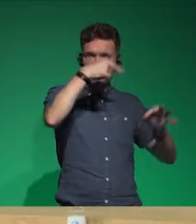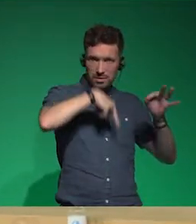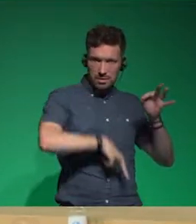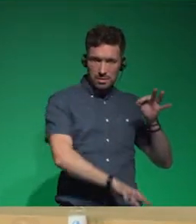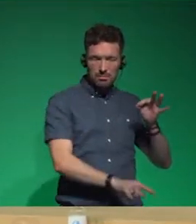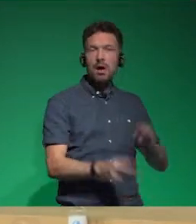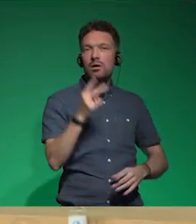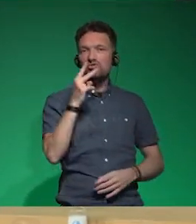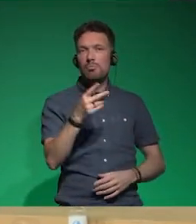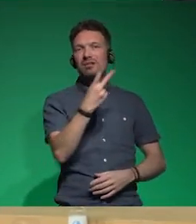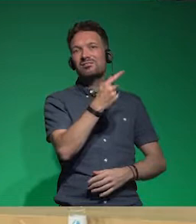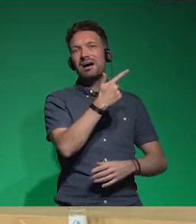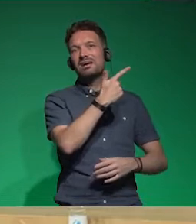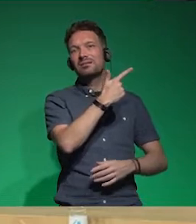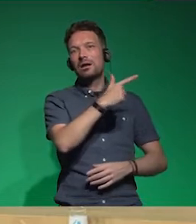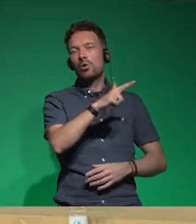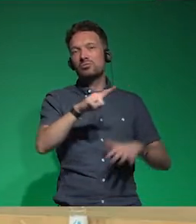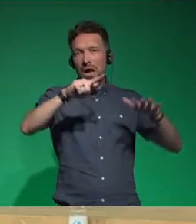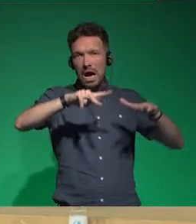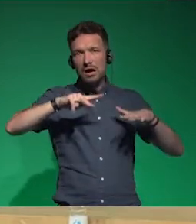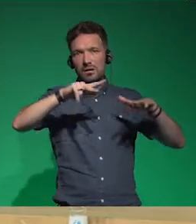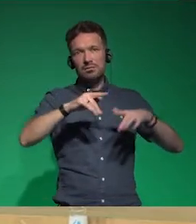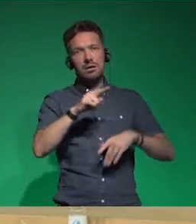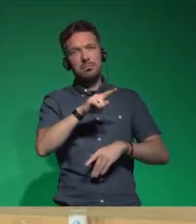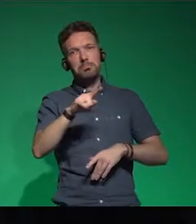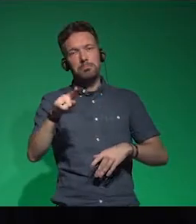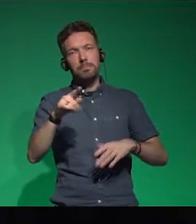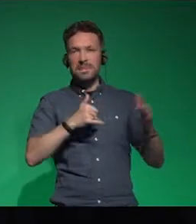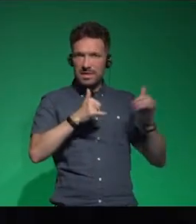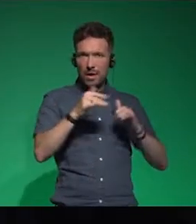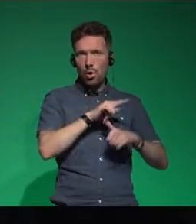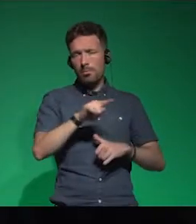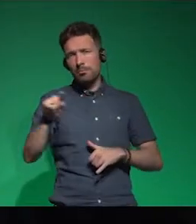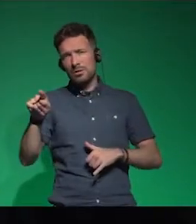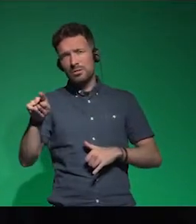Zeitraum von 2018 Januar bis zum Ende des Jahres